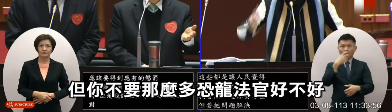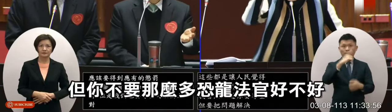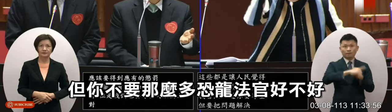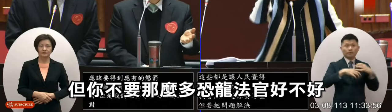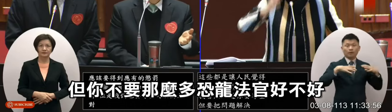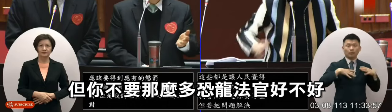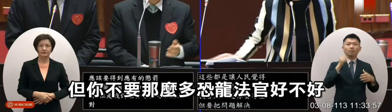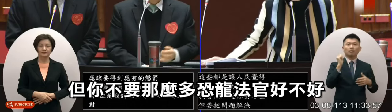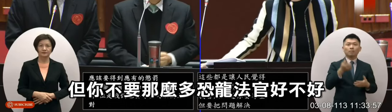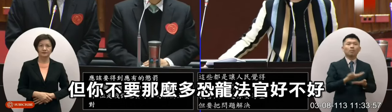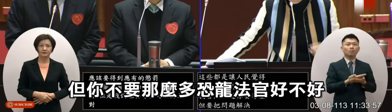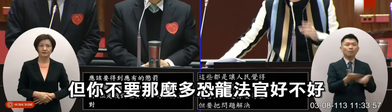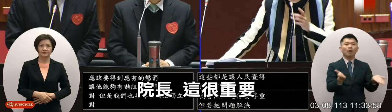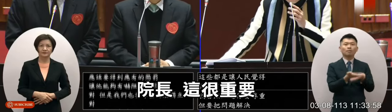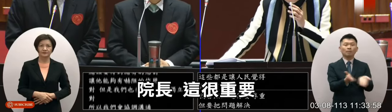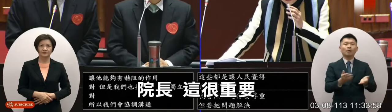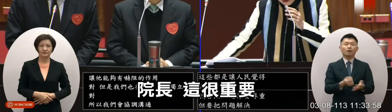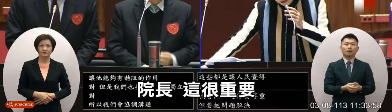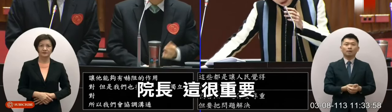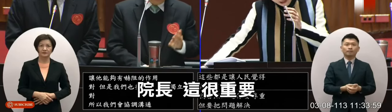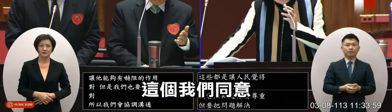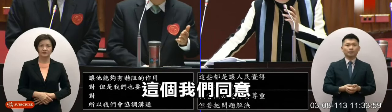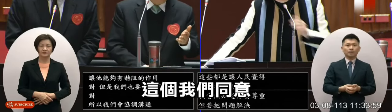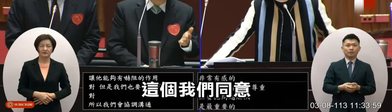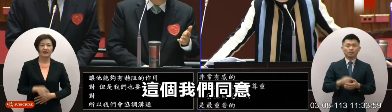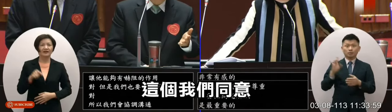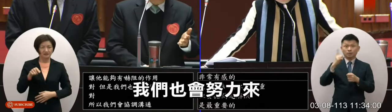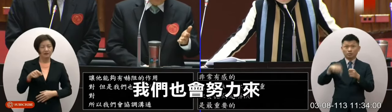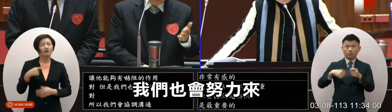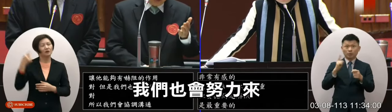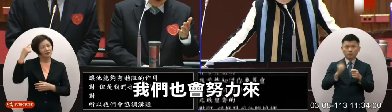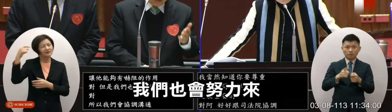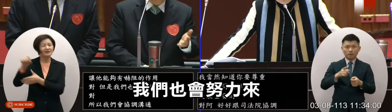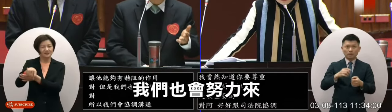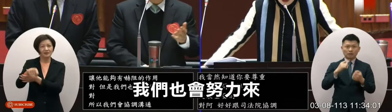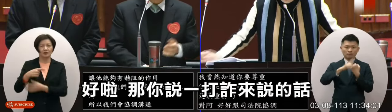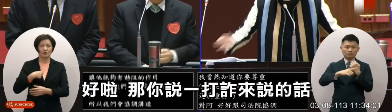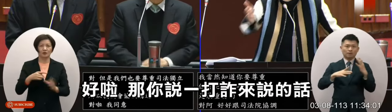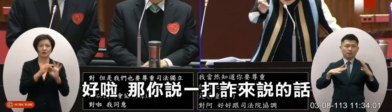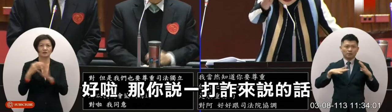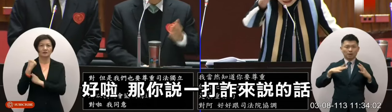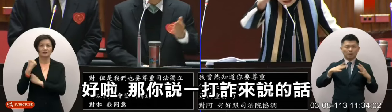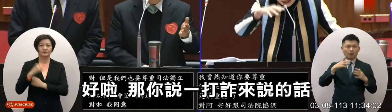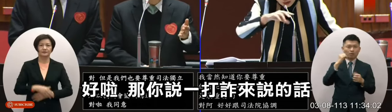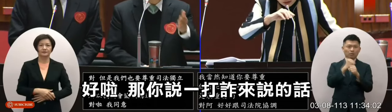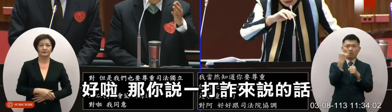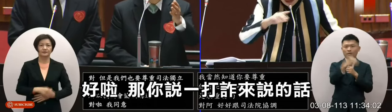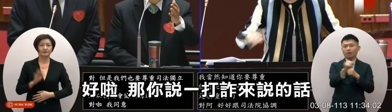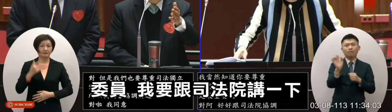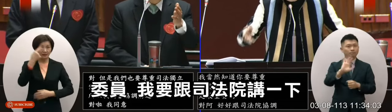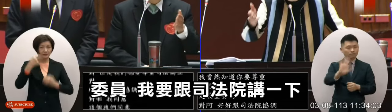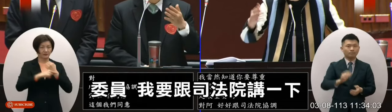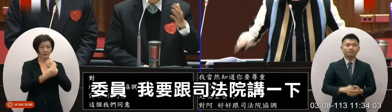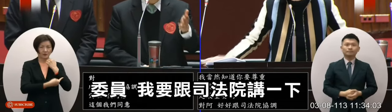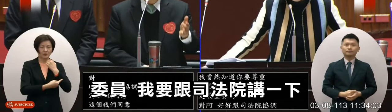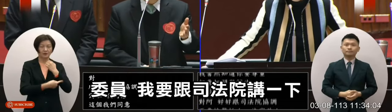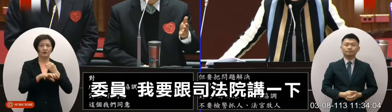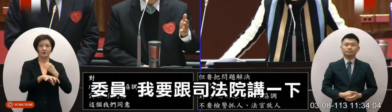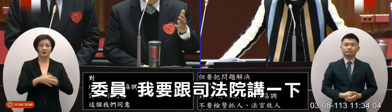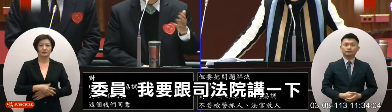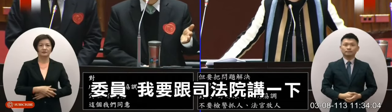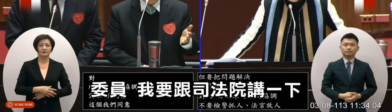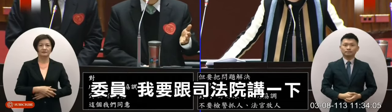龙年，但你不要那么多恐龙法官，好不好？院长，这很重要、啊。 这个我们同意，我们也会努力来。 好了，那你说以打架来说的话， 我要跟